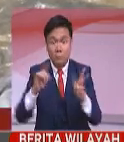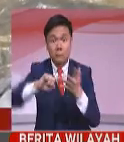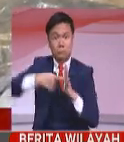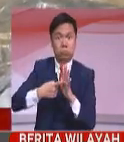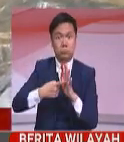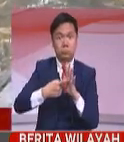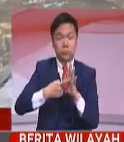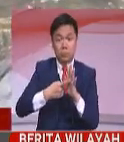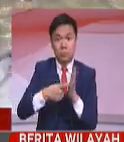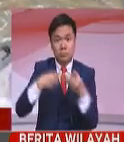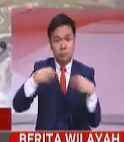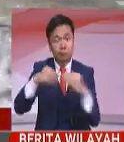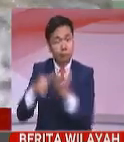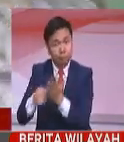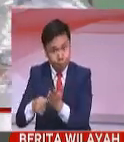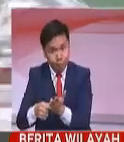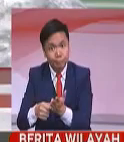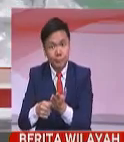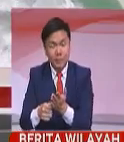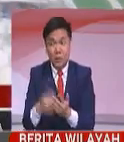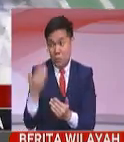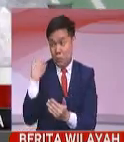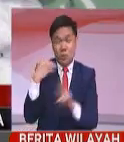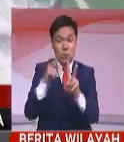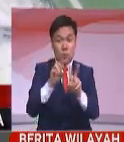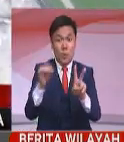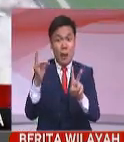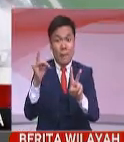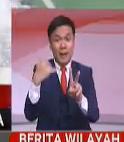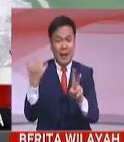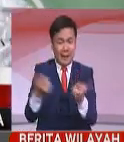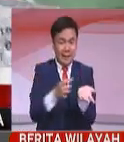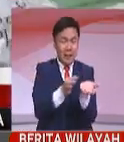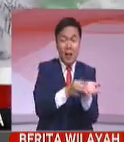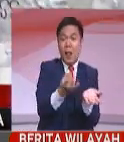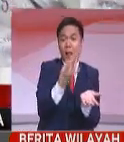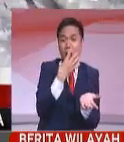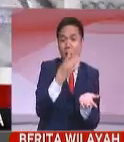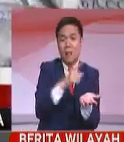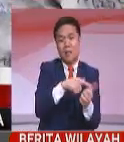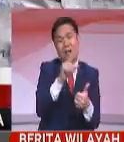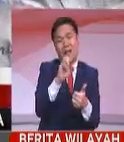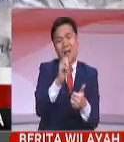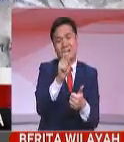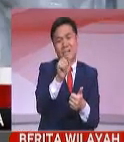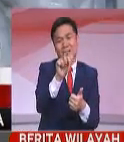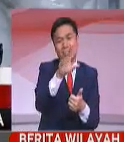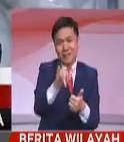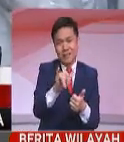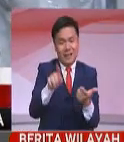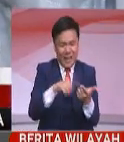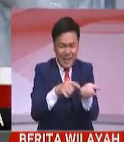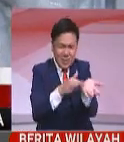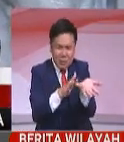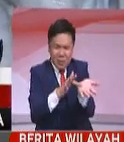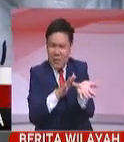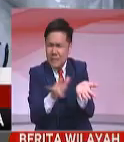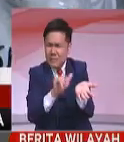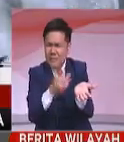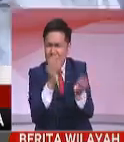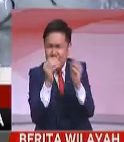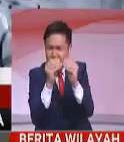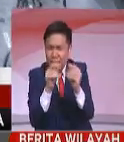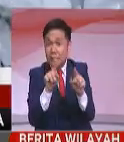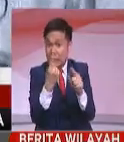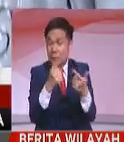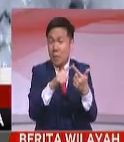2018, tuan, mereka hanya menghasilkan pil ketamin dan ekstasi. Dan bermula pada awal tahun 2020,